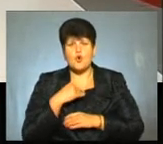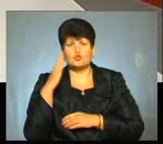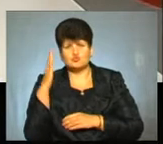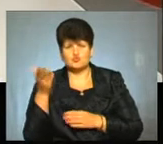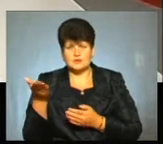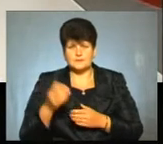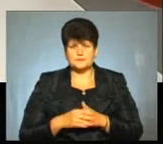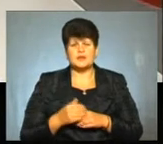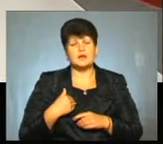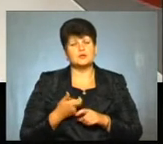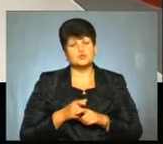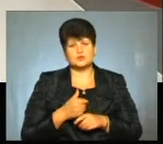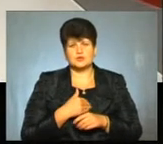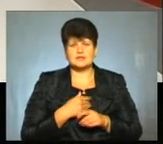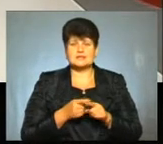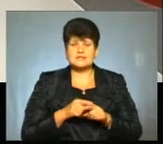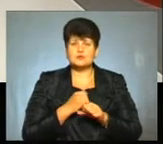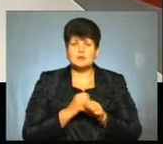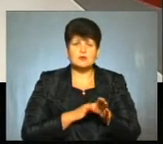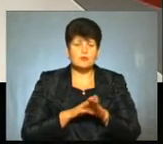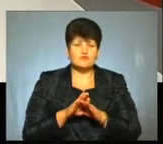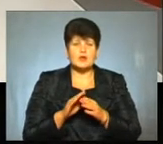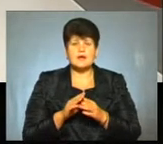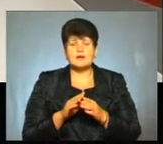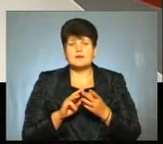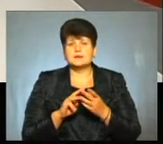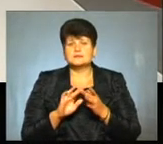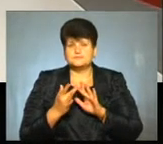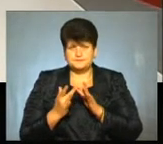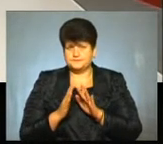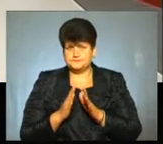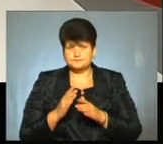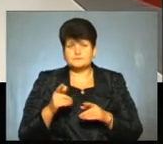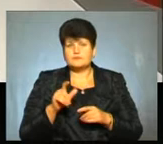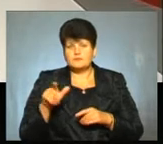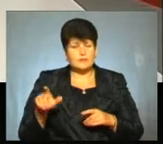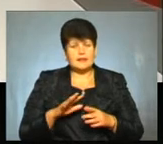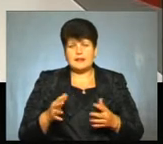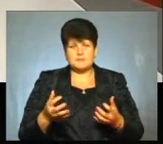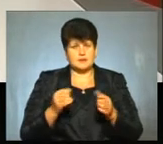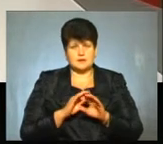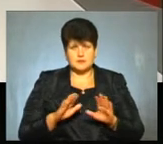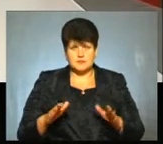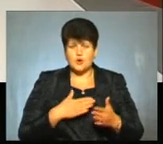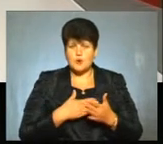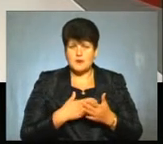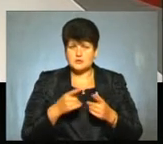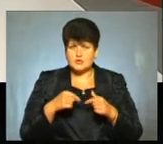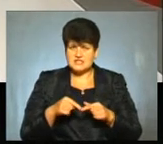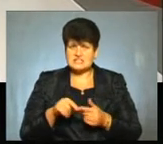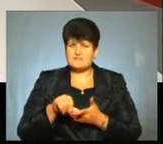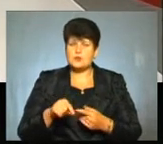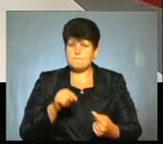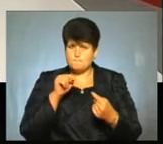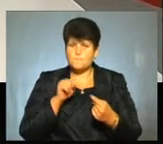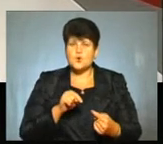проект проголосуйте. Я дуже хотіла це зробити повністю в електронну систему перевести, але, на жаль, громадськість не підтримала, громадські організації